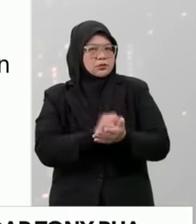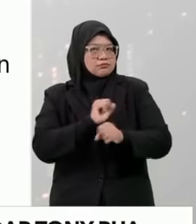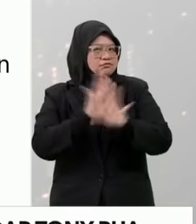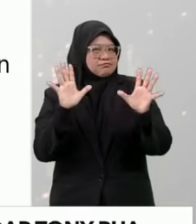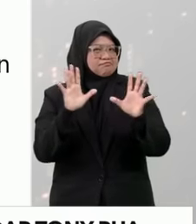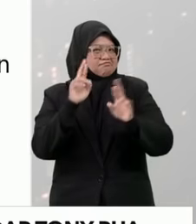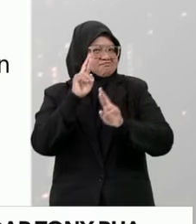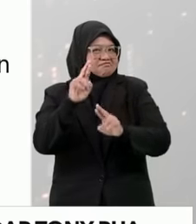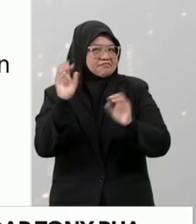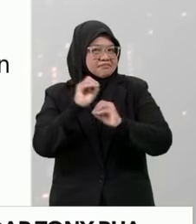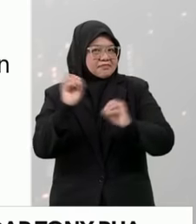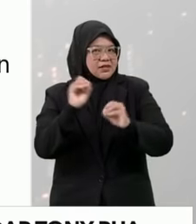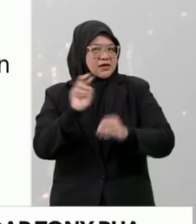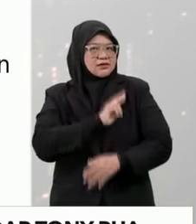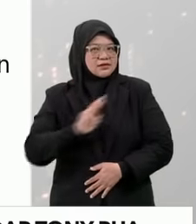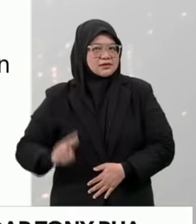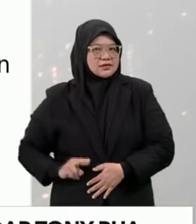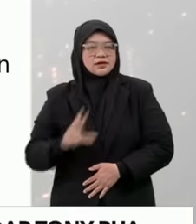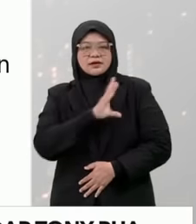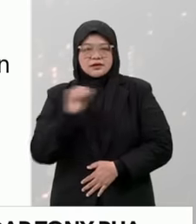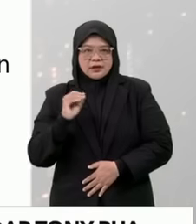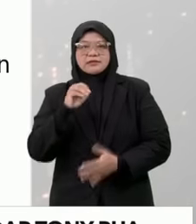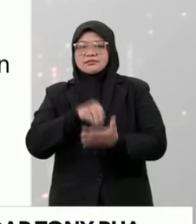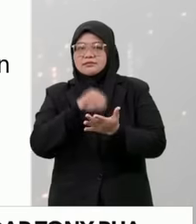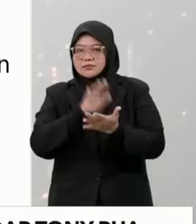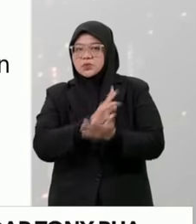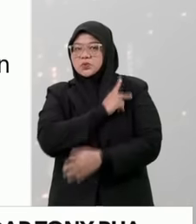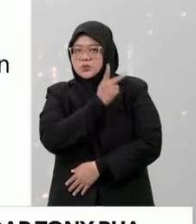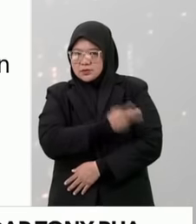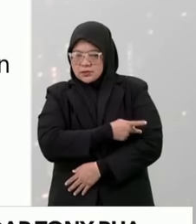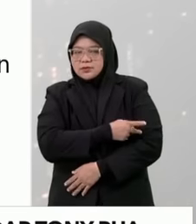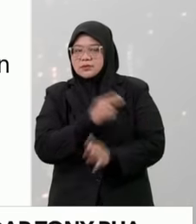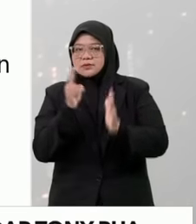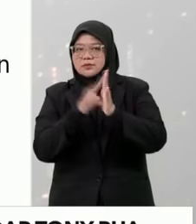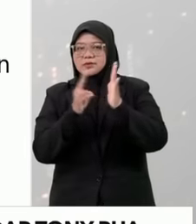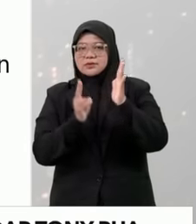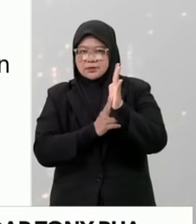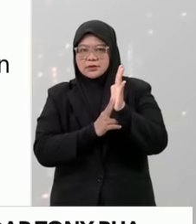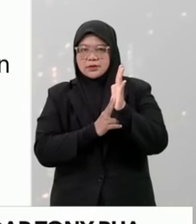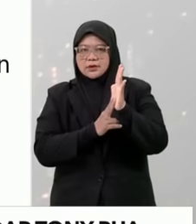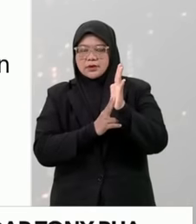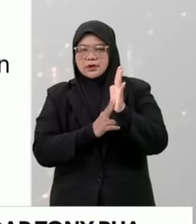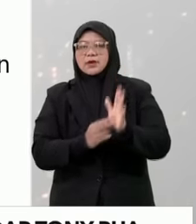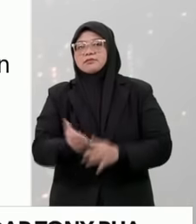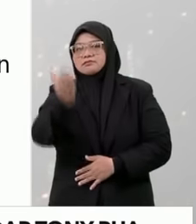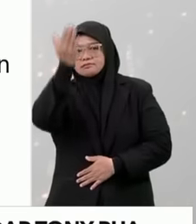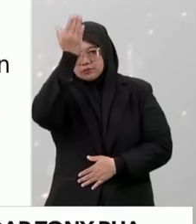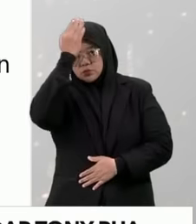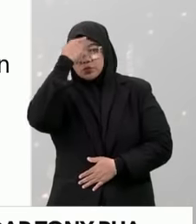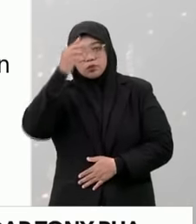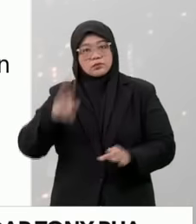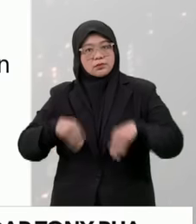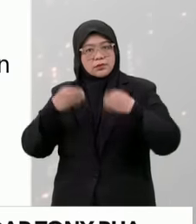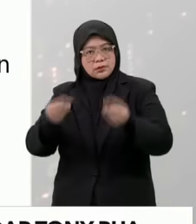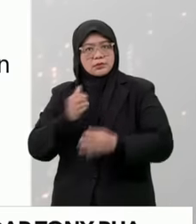jelas tidak menghormati institusi Raja khususnya kuasa yang diperuntukkan dalam perlembagaan kepada yang di-pertuan agong